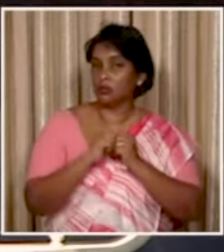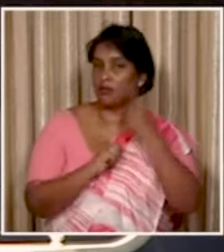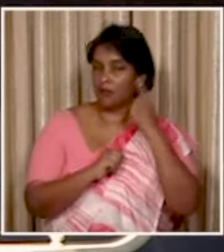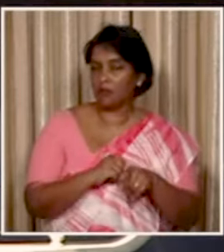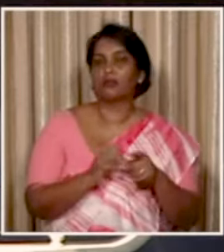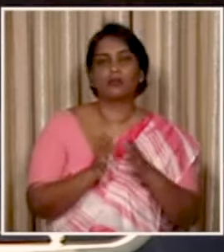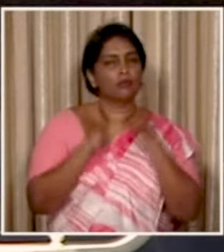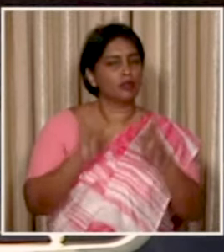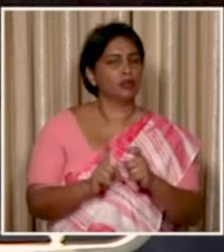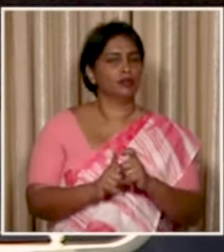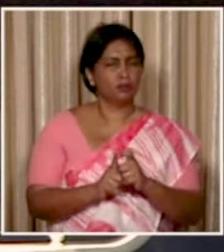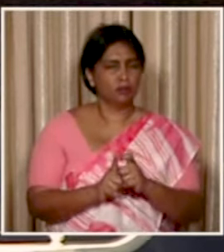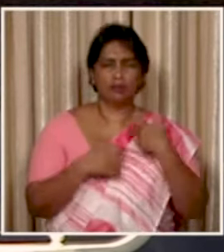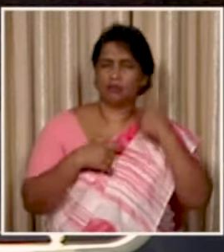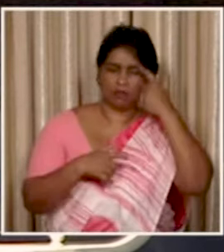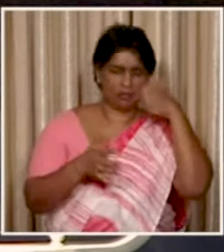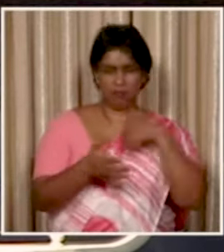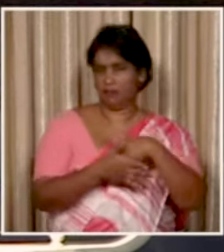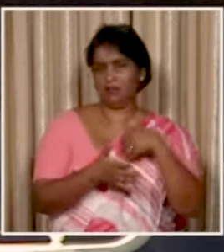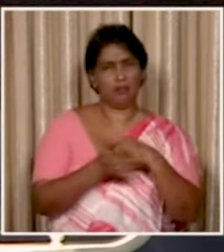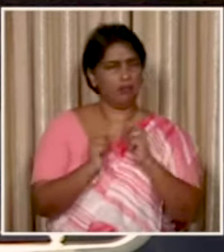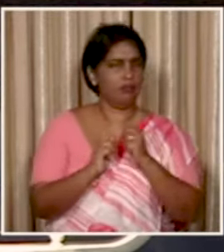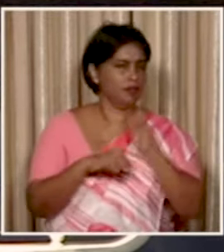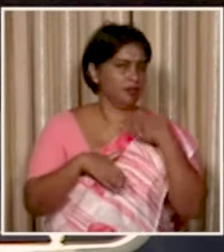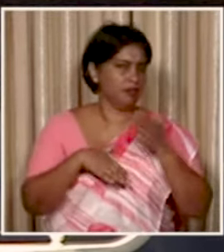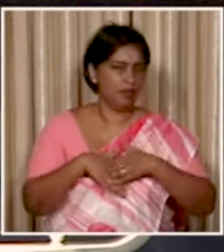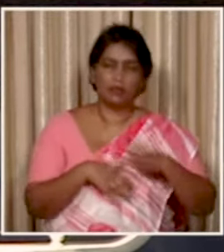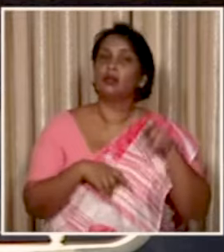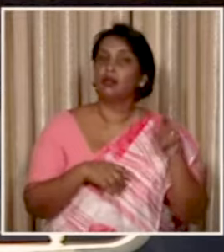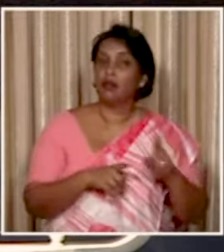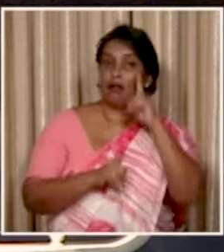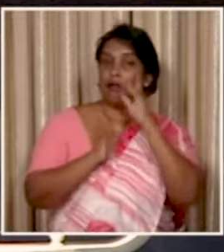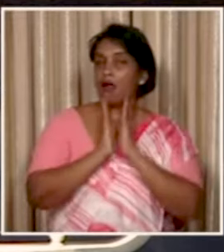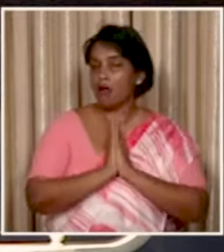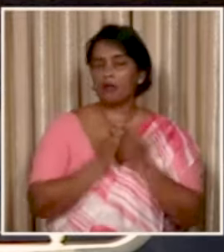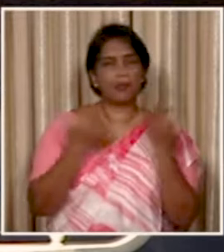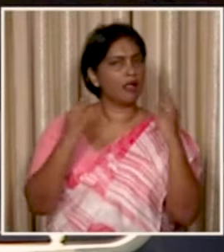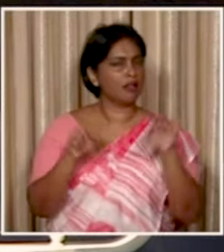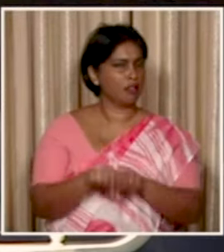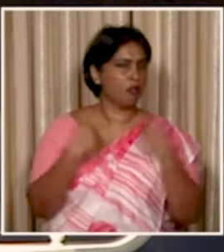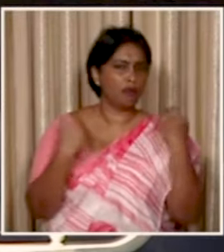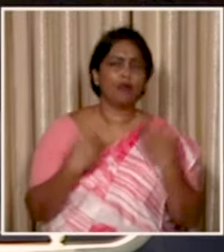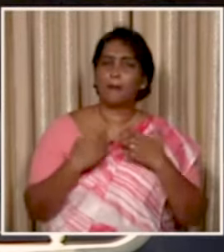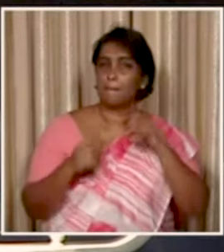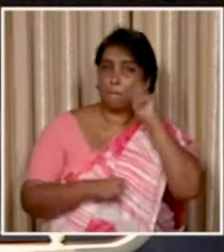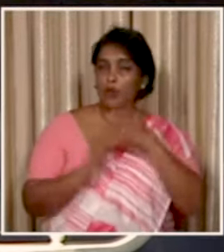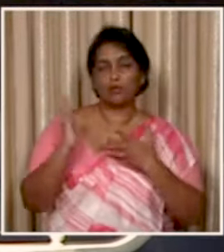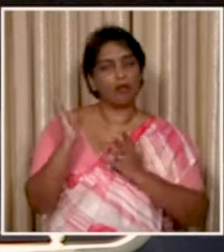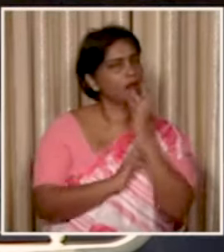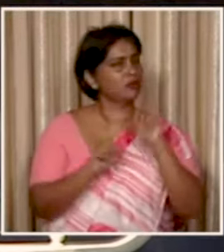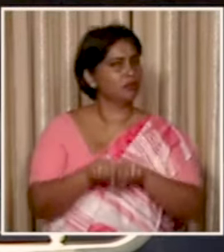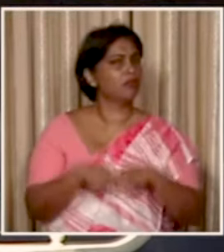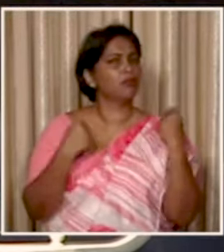உளைச்சலுக்கு உள்ளாக்கப்பட்டேன். எமது மத உரிமை மறக்கப்பட்டுள்ளது. ஒன்று கூடும் சுதந்திரம், அடிப்படை மனித உரிமைகள் அனைத்தும் மீறப்பட்டுள்ளது. சுதந்திரமாக அரசியலில்